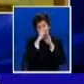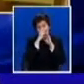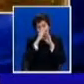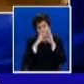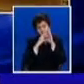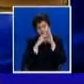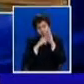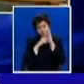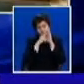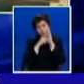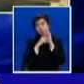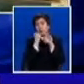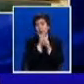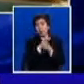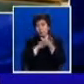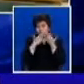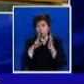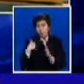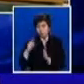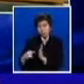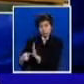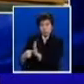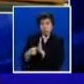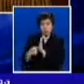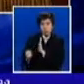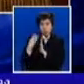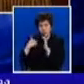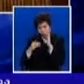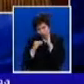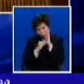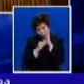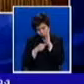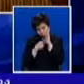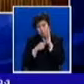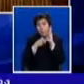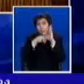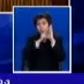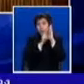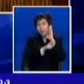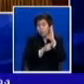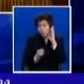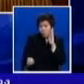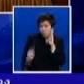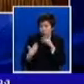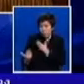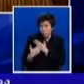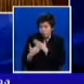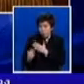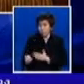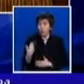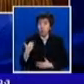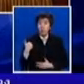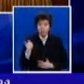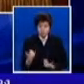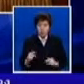และขณะนี้ก็มีเรื่องร้องเรียนที่เข้ามาจากปริมณฑลด้วยอย่างเช่นจังหวัดปทุมธานีซึ่งผมได้ขอให้ทางกระทรวงพาณิชย์ได้เข้า